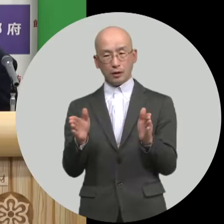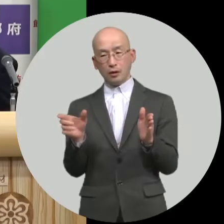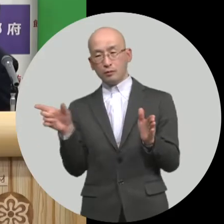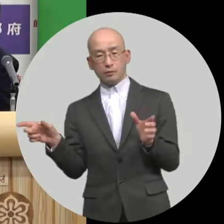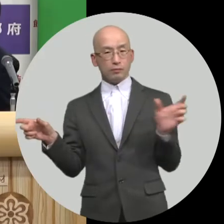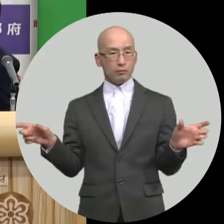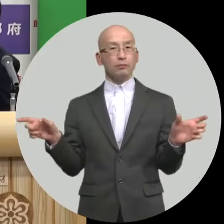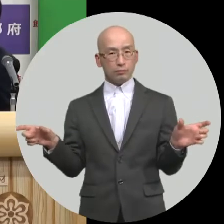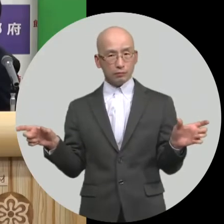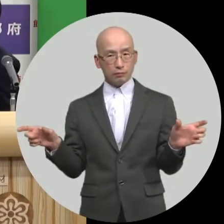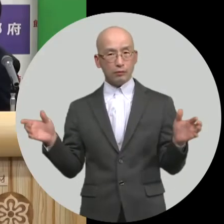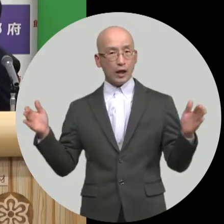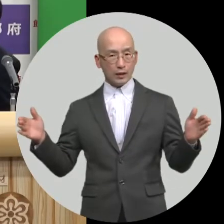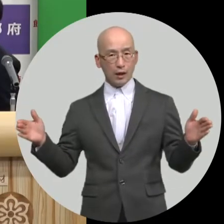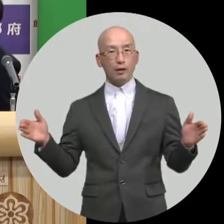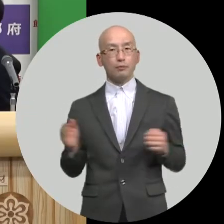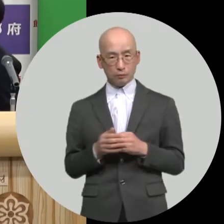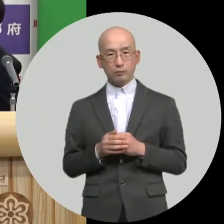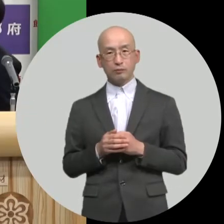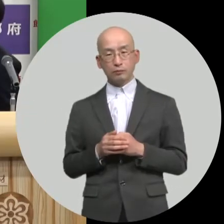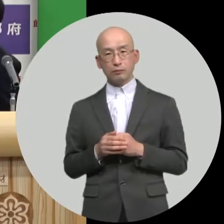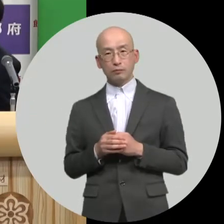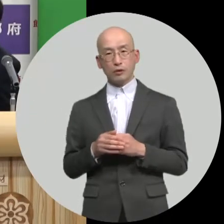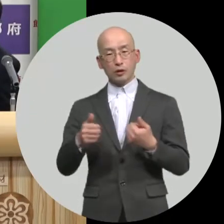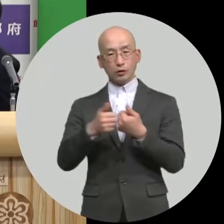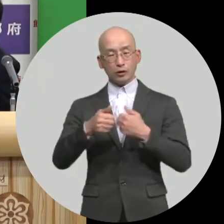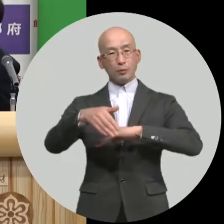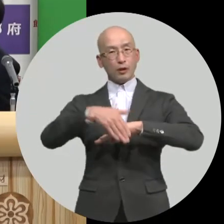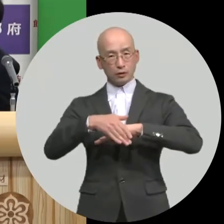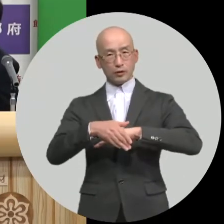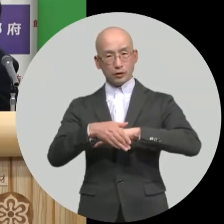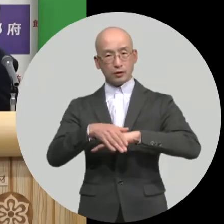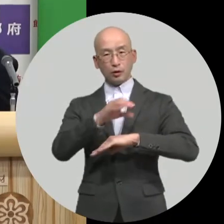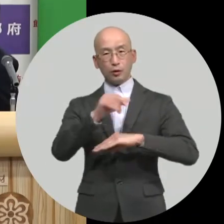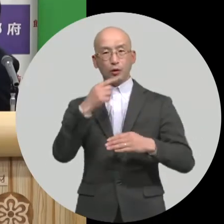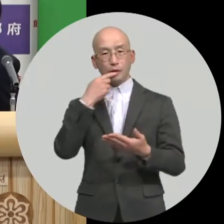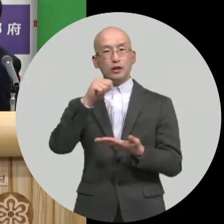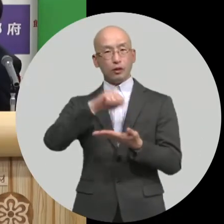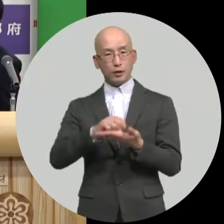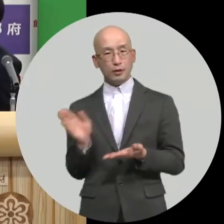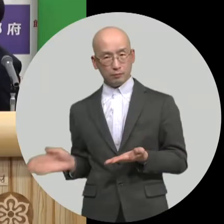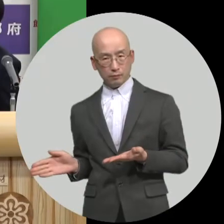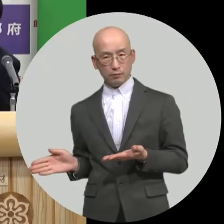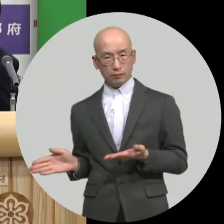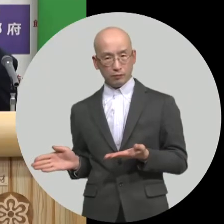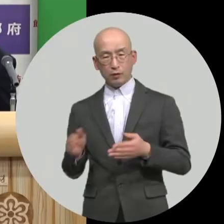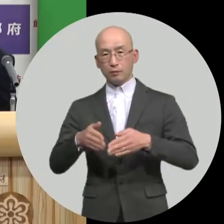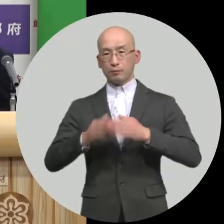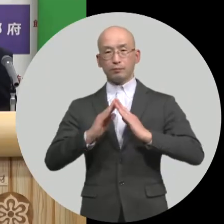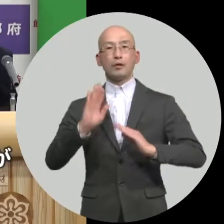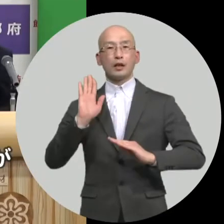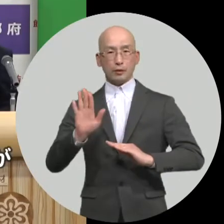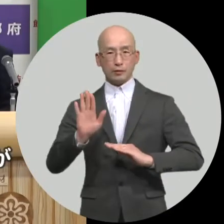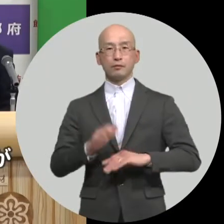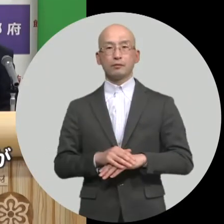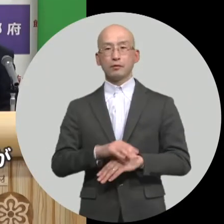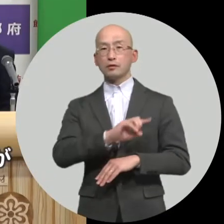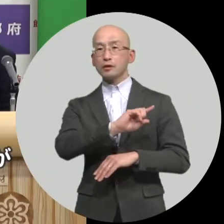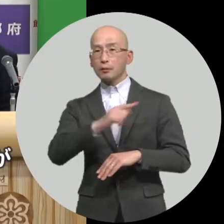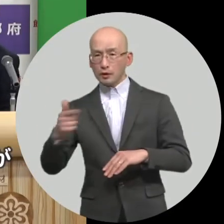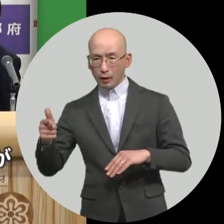年末年始の期間につきましては相談窓口を土日も含めて9時から22時まで開設するということで、様々